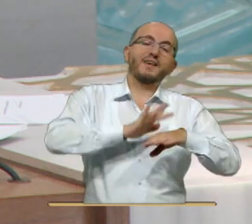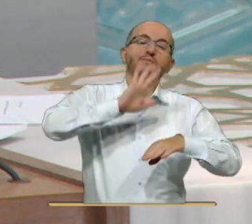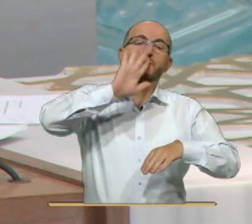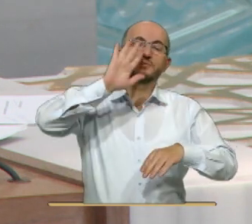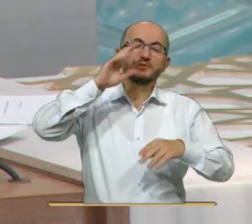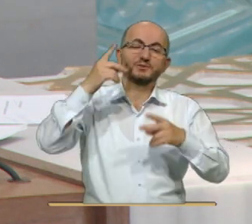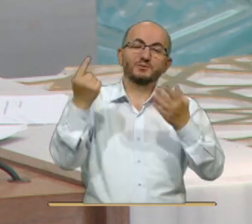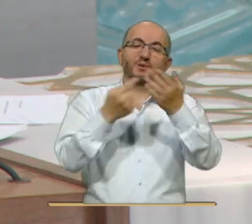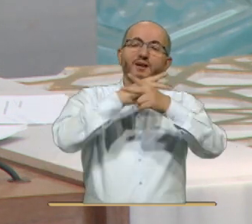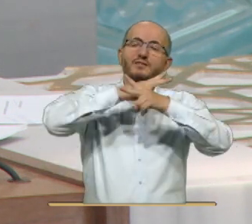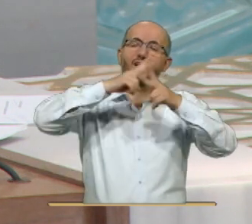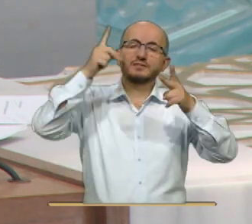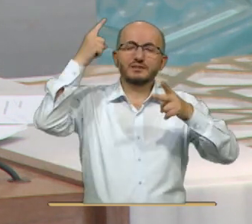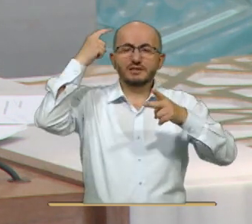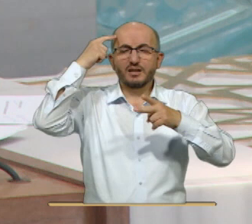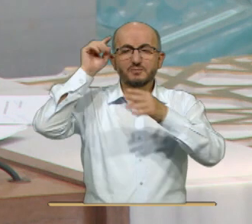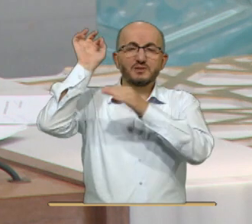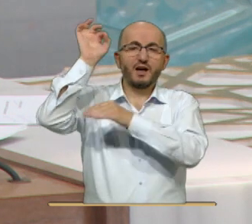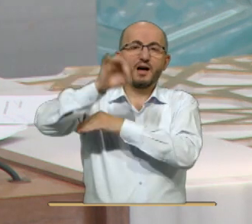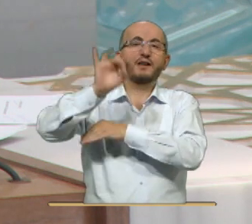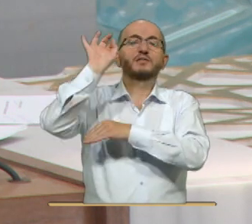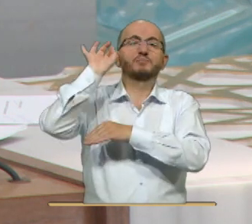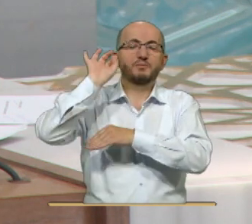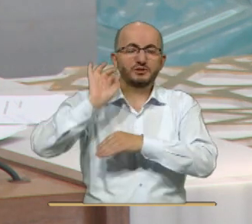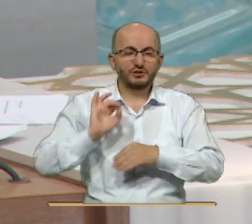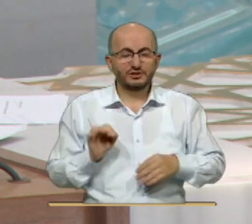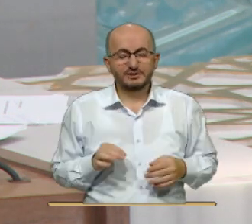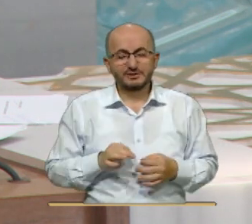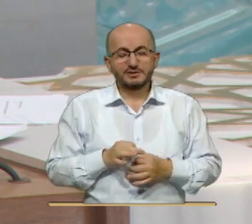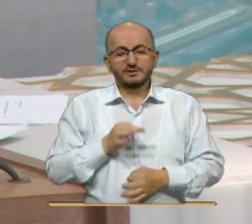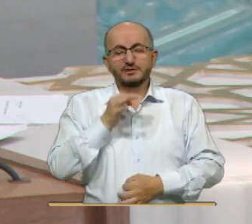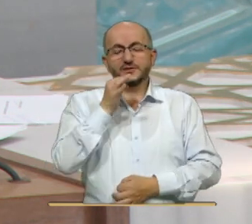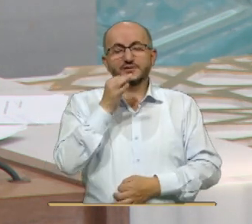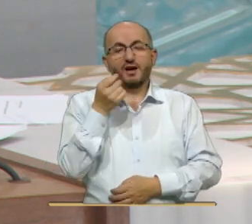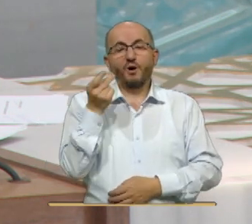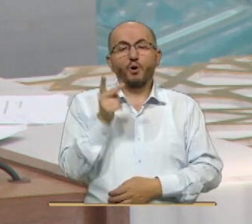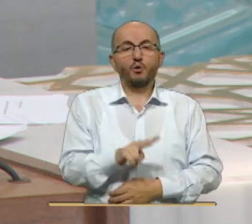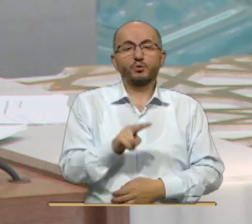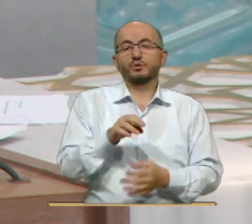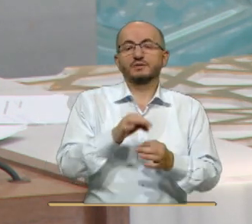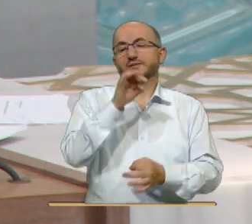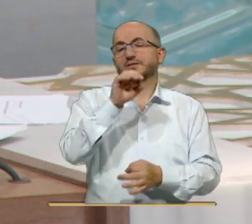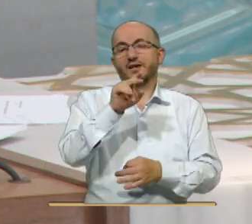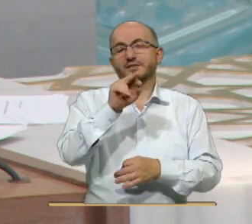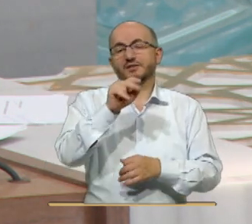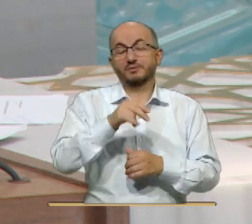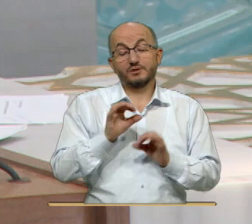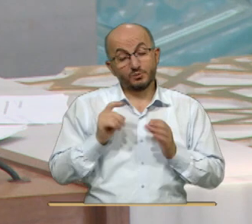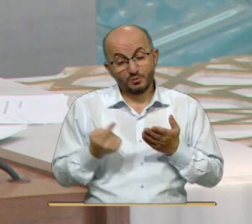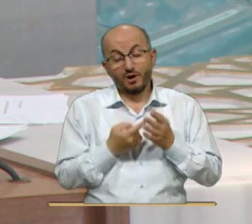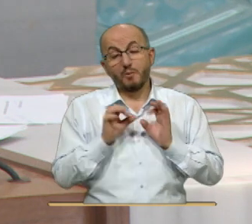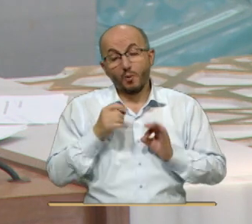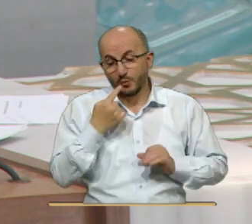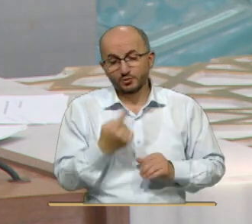Kur'an'ın aydınlığı zihnine erişmemiş İnsan ölü insandır. Kur'an böyle